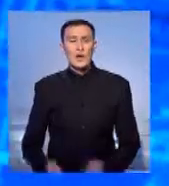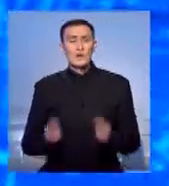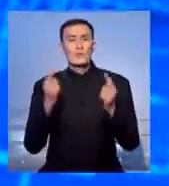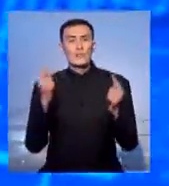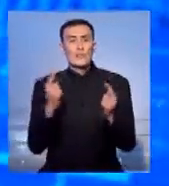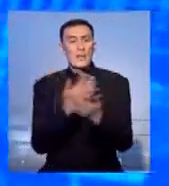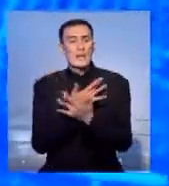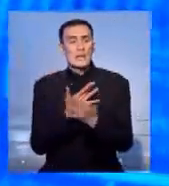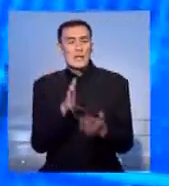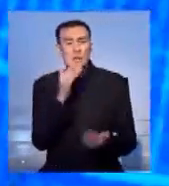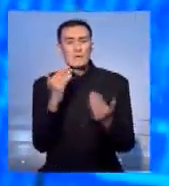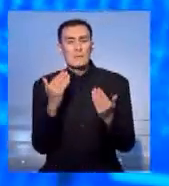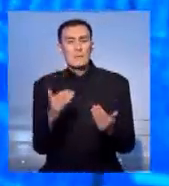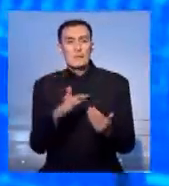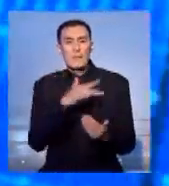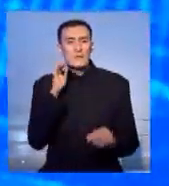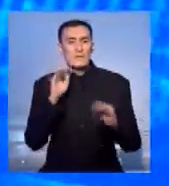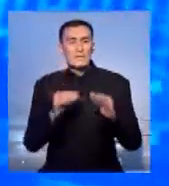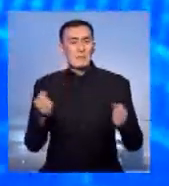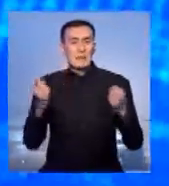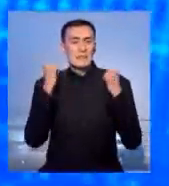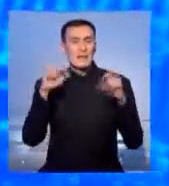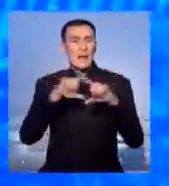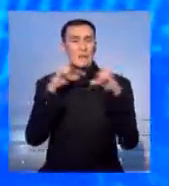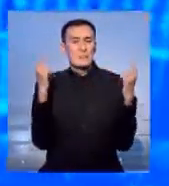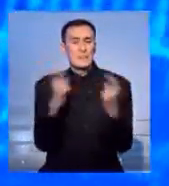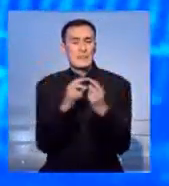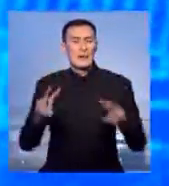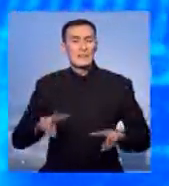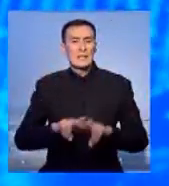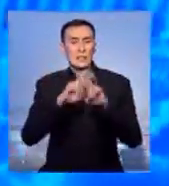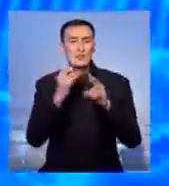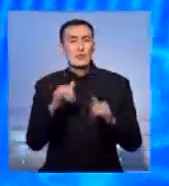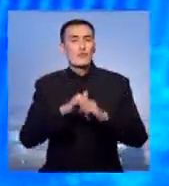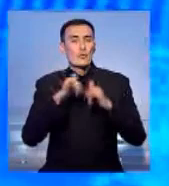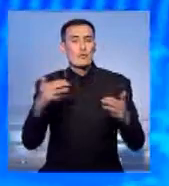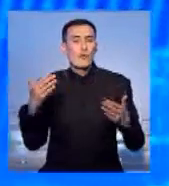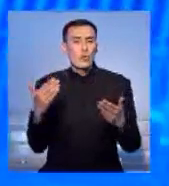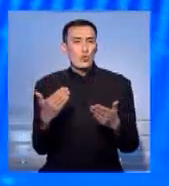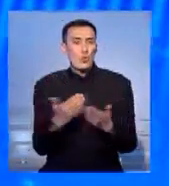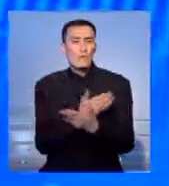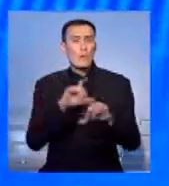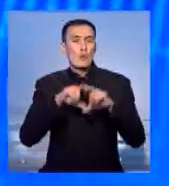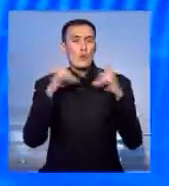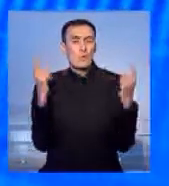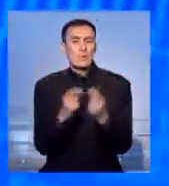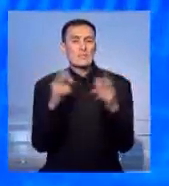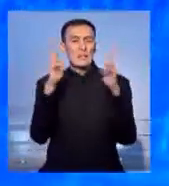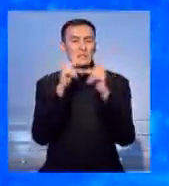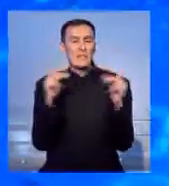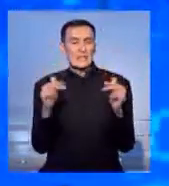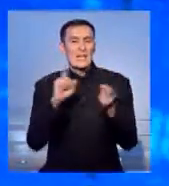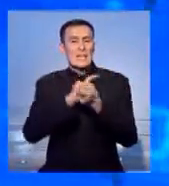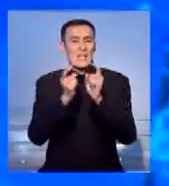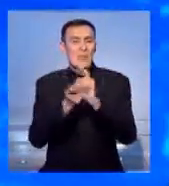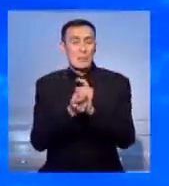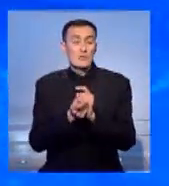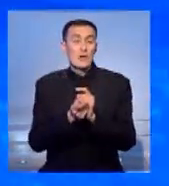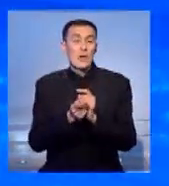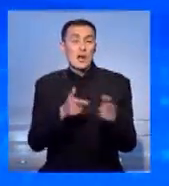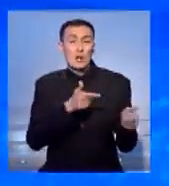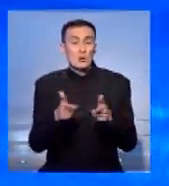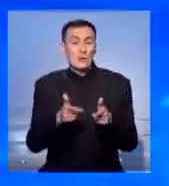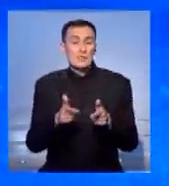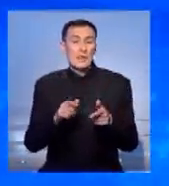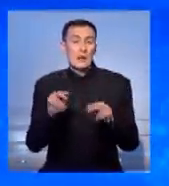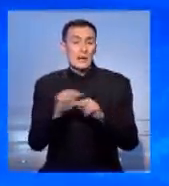Внушительный ряд современных многофункциональных спортивных объектов Астаны скоро пополнится новым уникальным комплексом – дворцом единоборств. Там уже вовсю идут